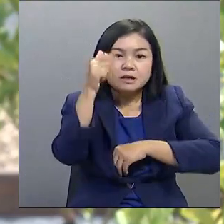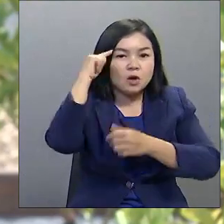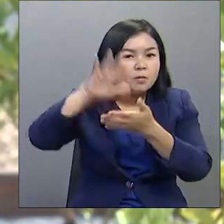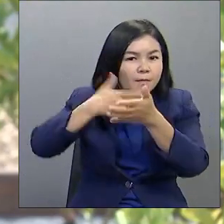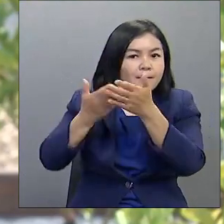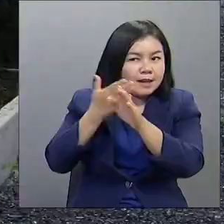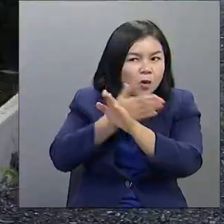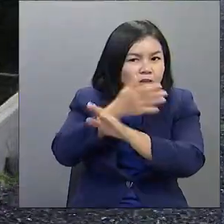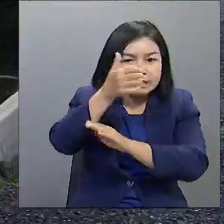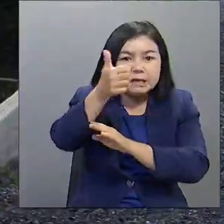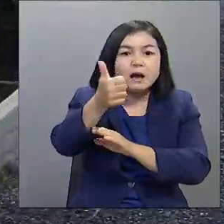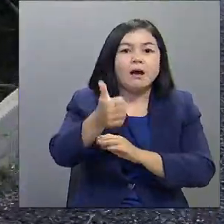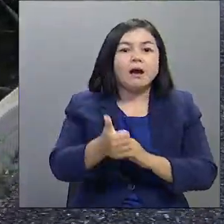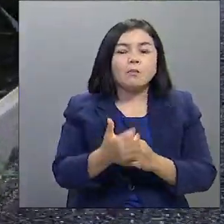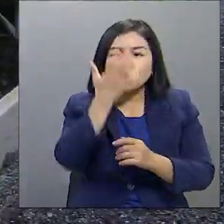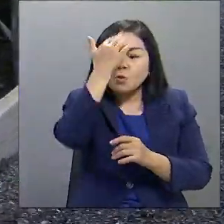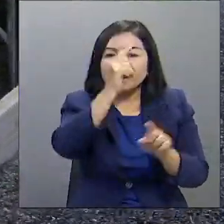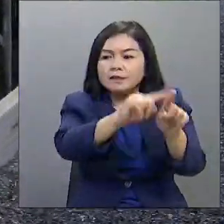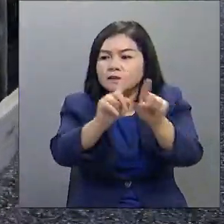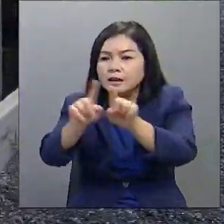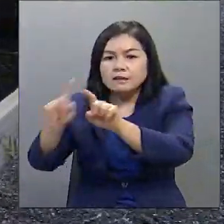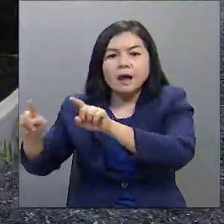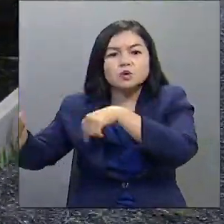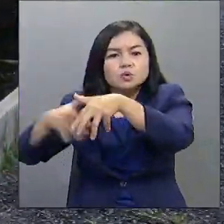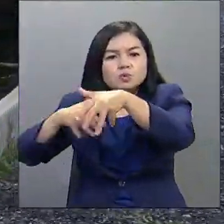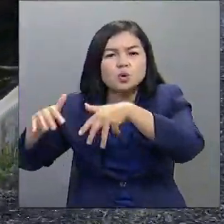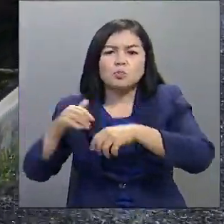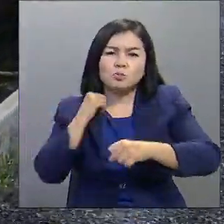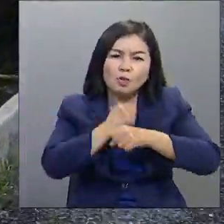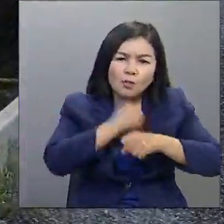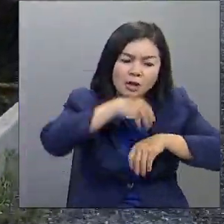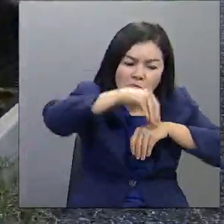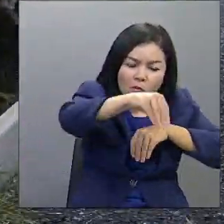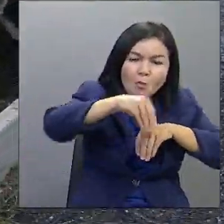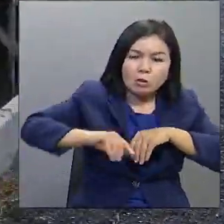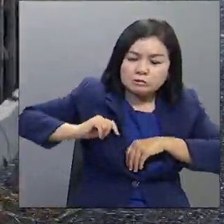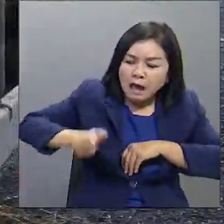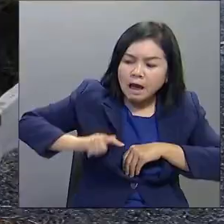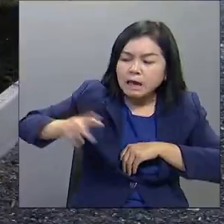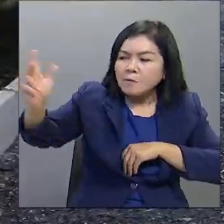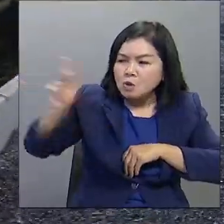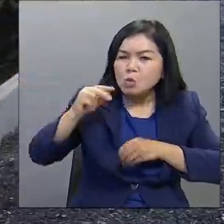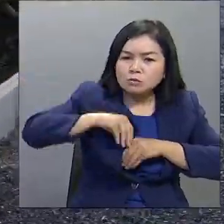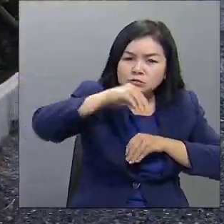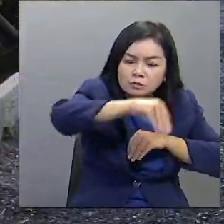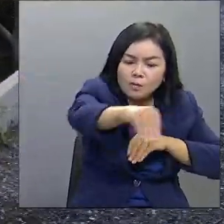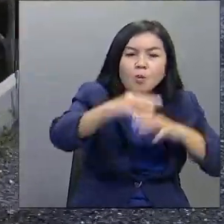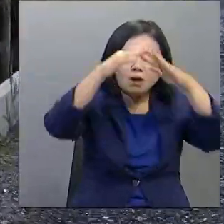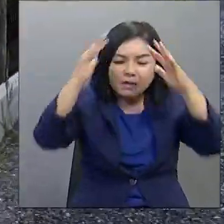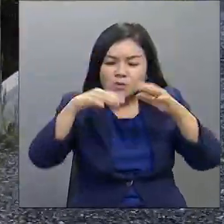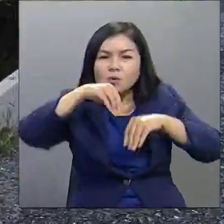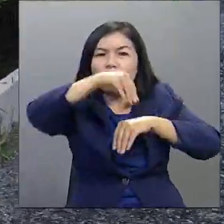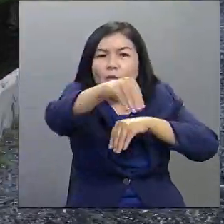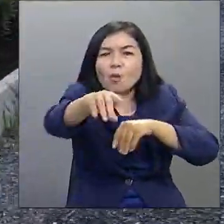ที่ดีด้วยเพราะว่าหลายๆคนอ่ะพอทำอ่ะทุกคนจะต้องเริ่มลงทุนไปกู้เงินมาทำโรงเรือนมาทำทุกอย่าง